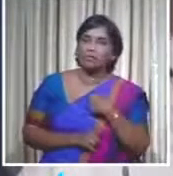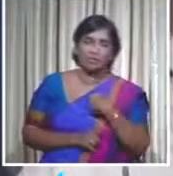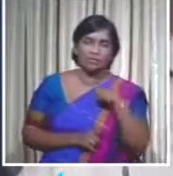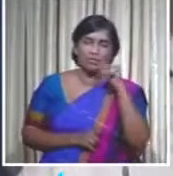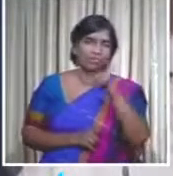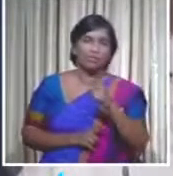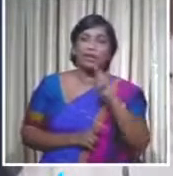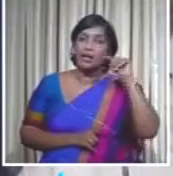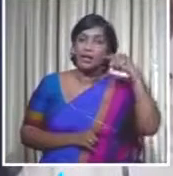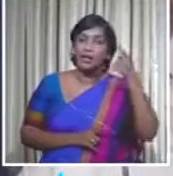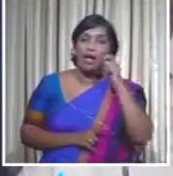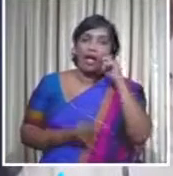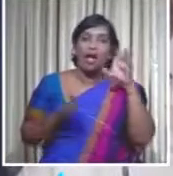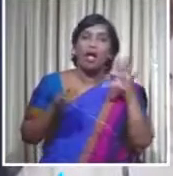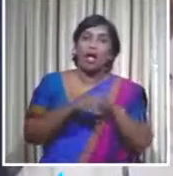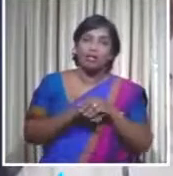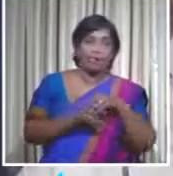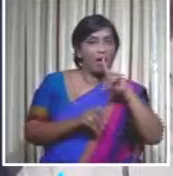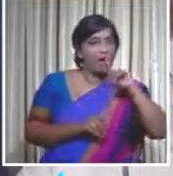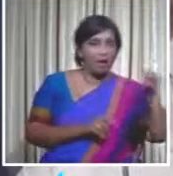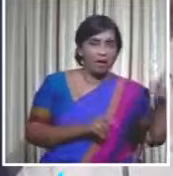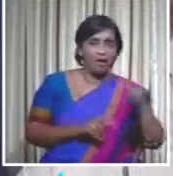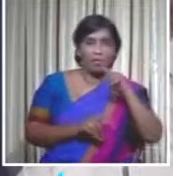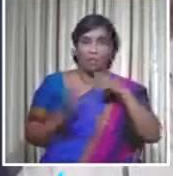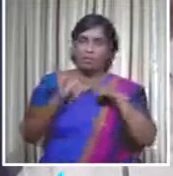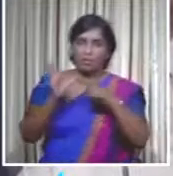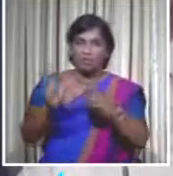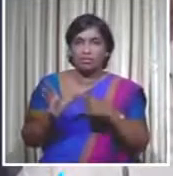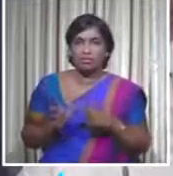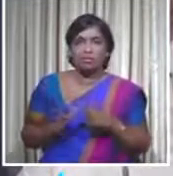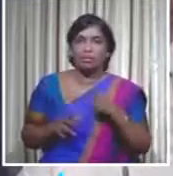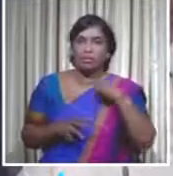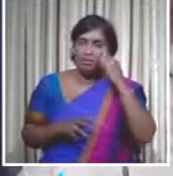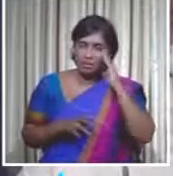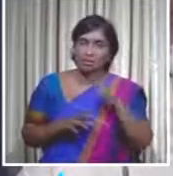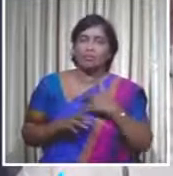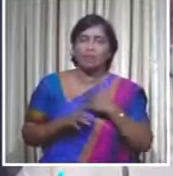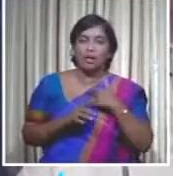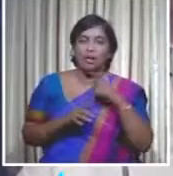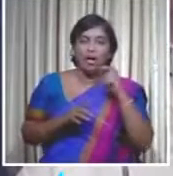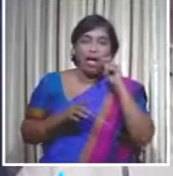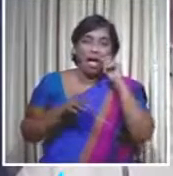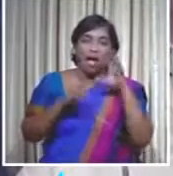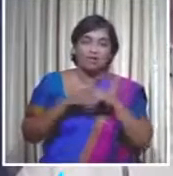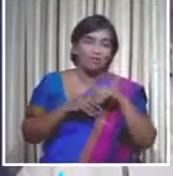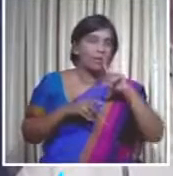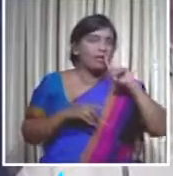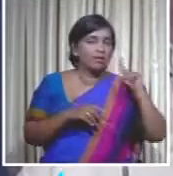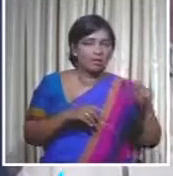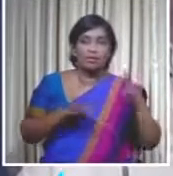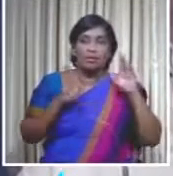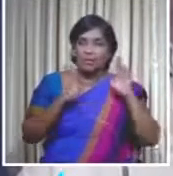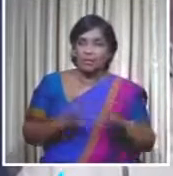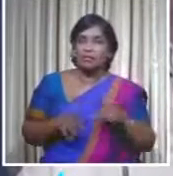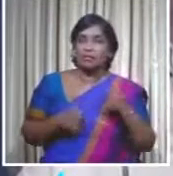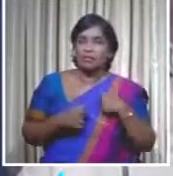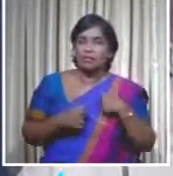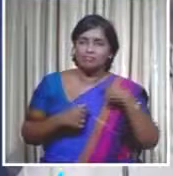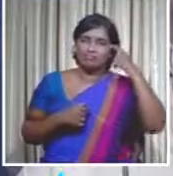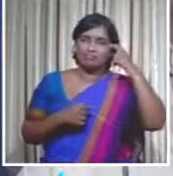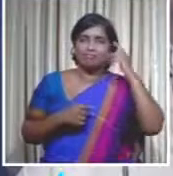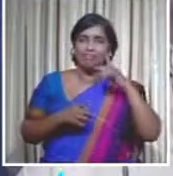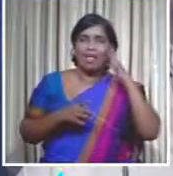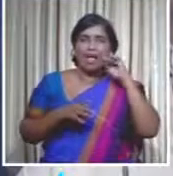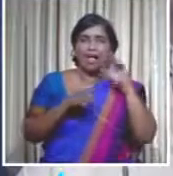කියන්නේ මම හෙට මගේ මහත්තයාගෙන් අහලා උත්තරයක් දෙන්නම් කියලා මම සාමාන්‍යයෙන් ඕන දෙයක් අප්පච්චිගෙන් අහනවා ඒත් මට මේ වෙලාවේ හිතුණා මගේ